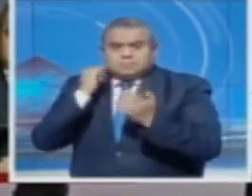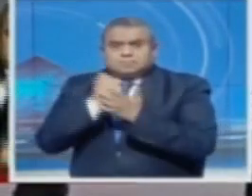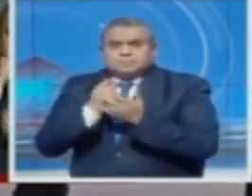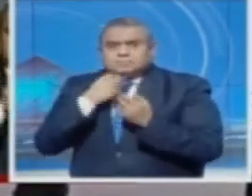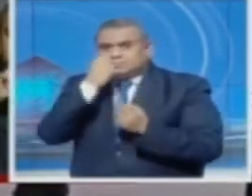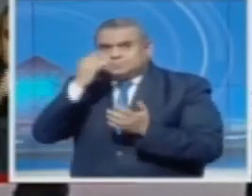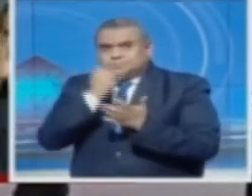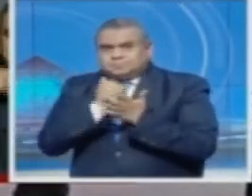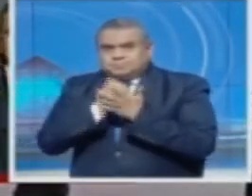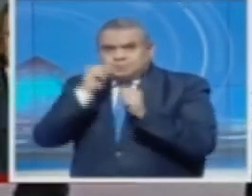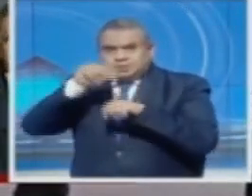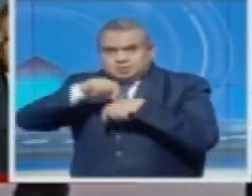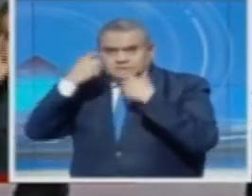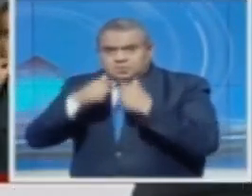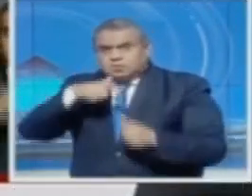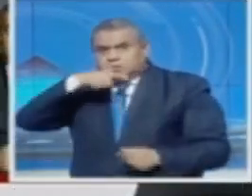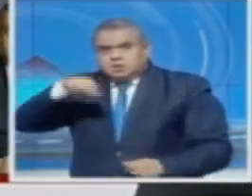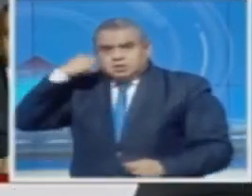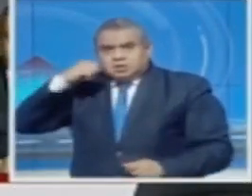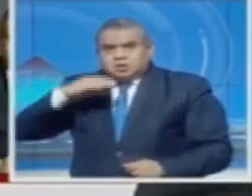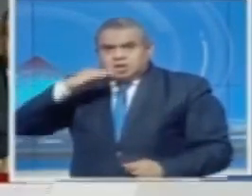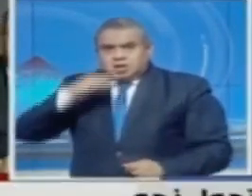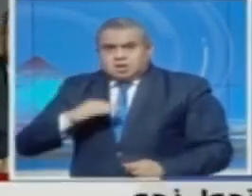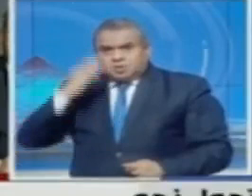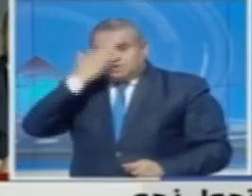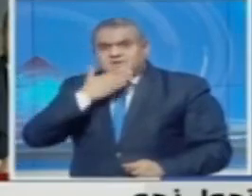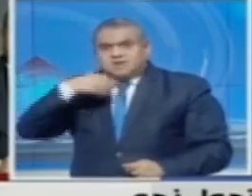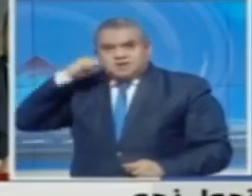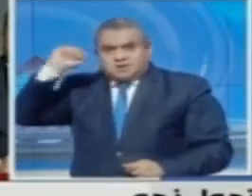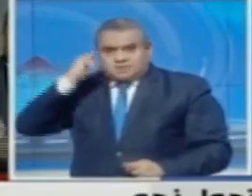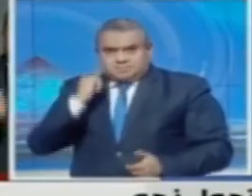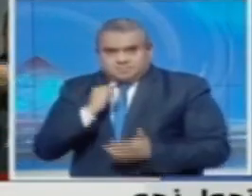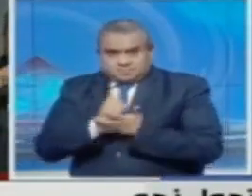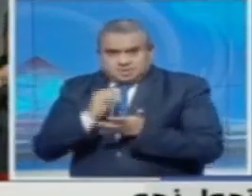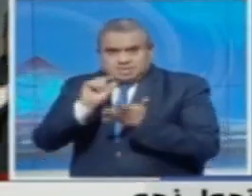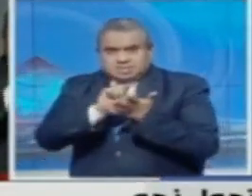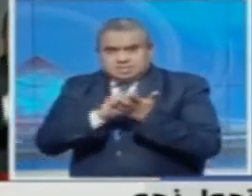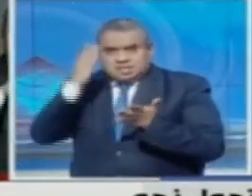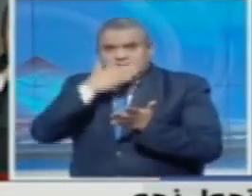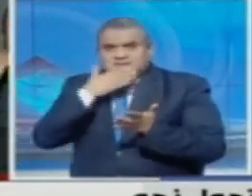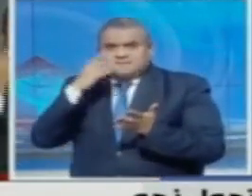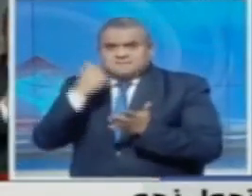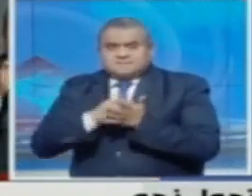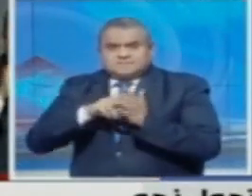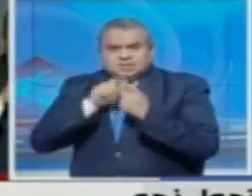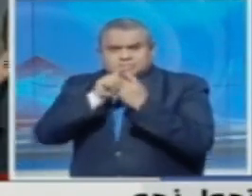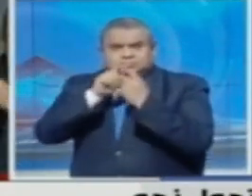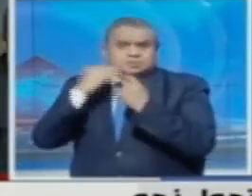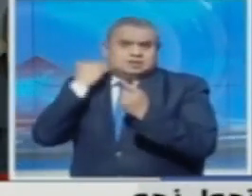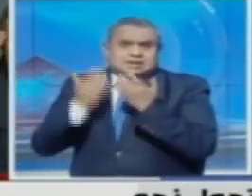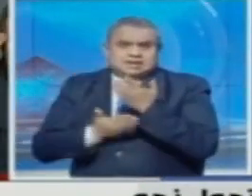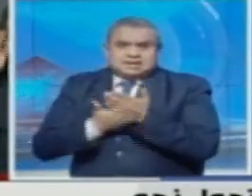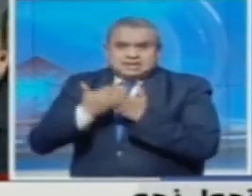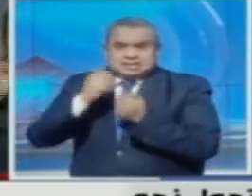من الوقود الأحفوري. وأشار رئيس جنوب أفريقيا أن العديد من الدول الإفريقية تخوض تحديات